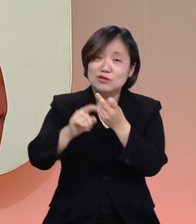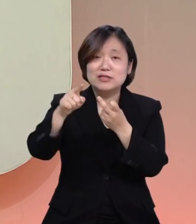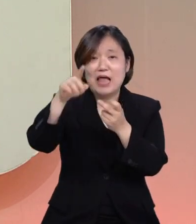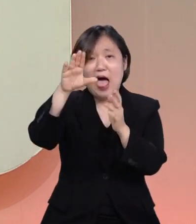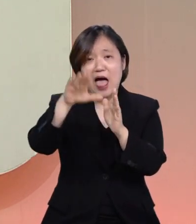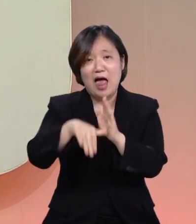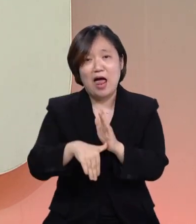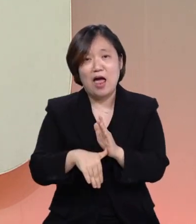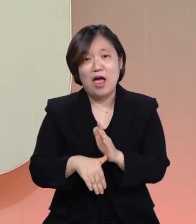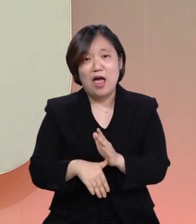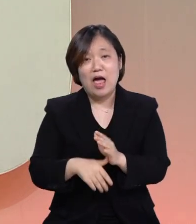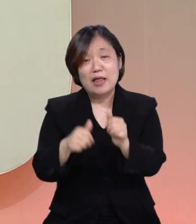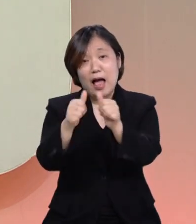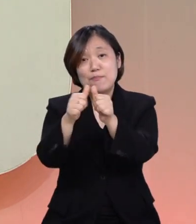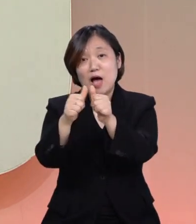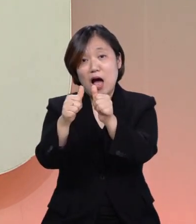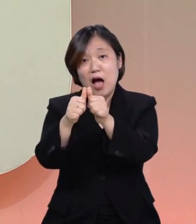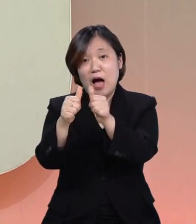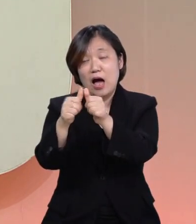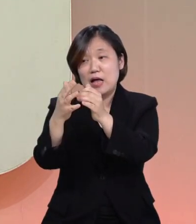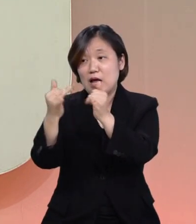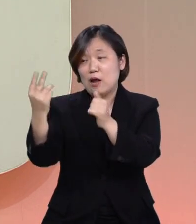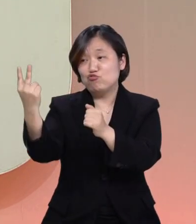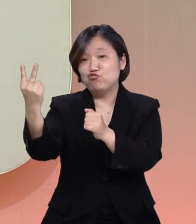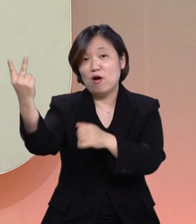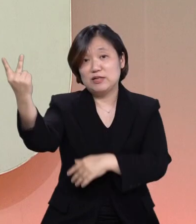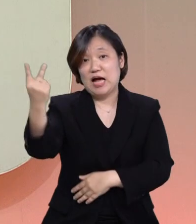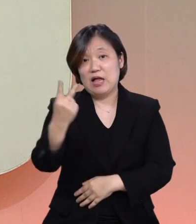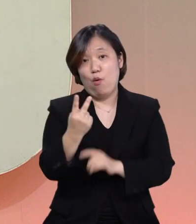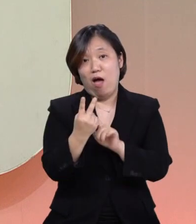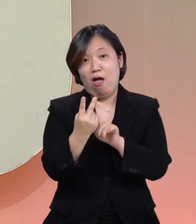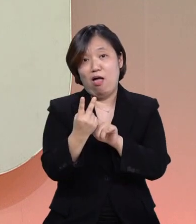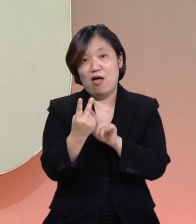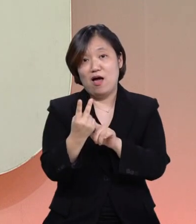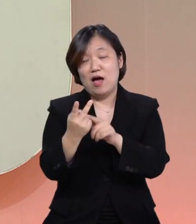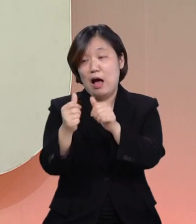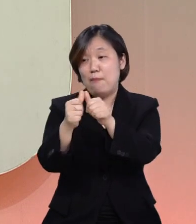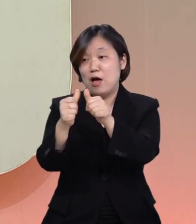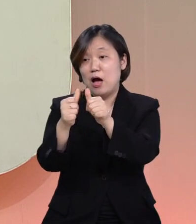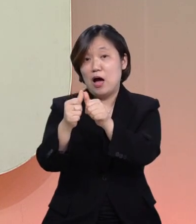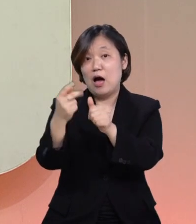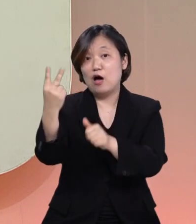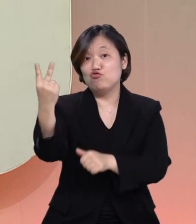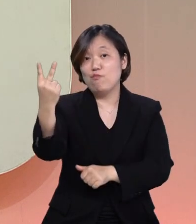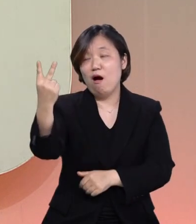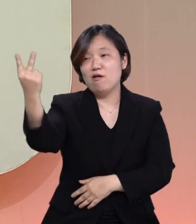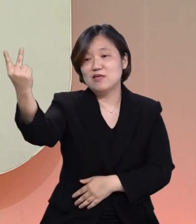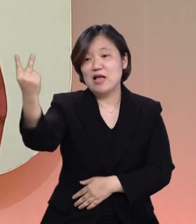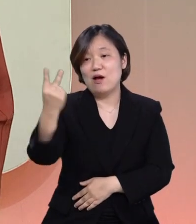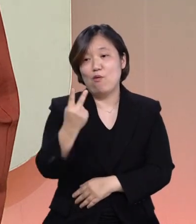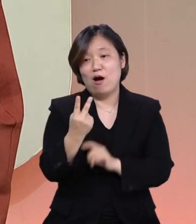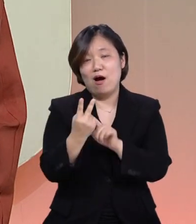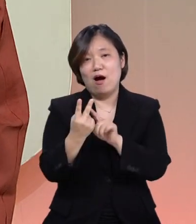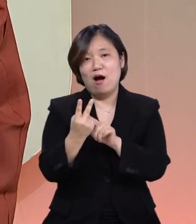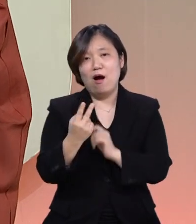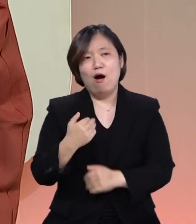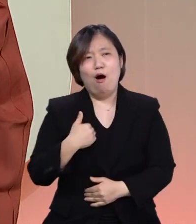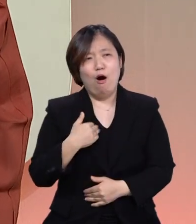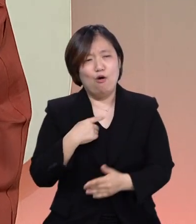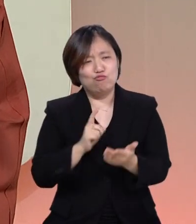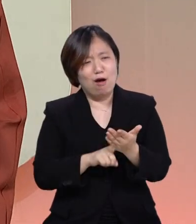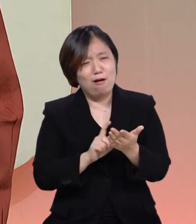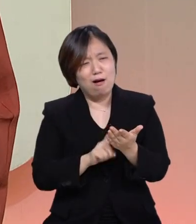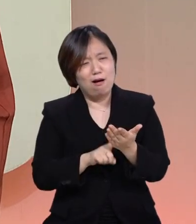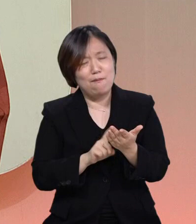남자 2명이 슥 찾아와서 하는 얘기가 남자 2명이 하는 얘기가 아 우리가 좀 급한